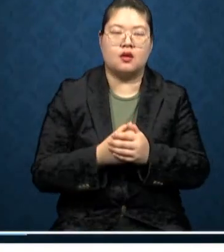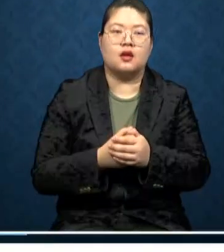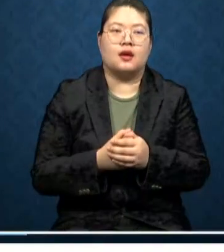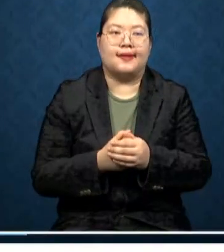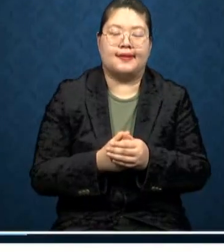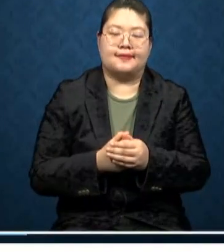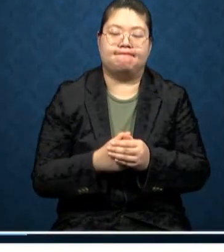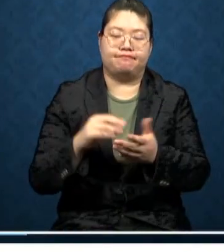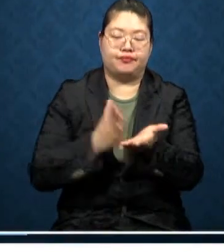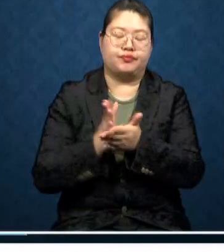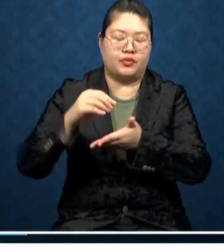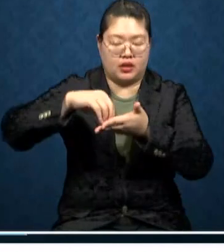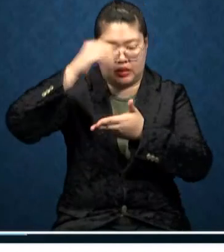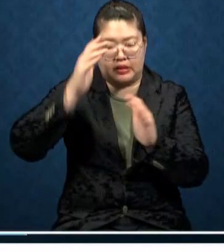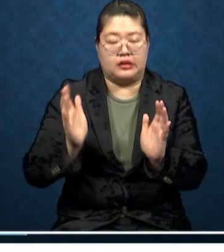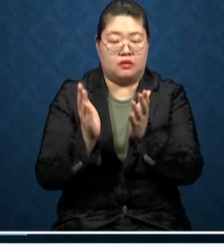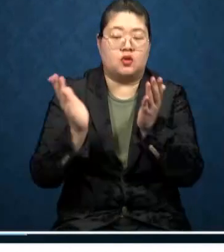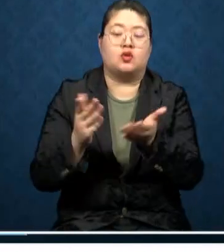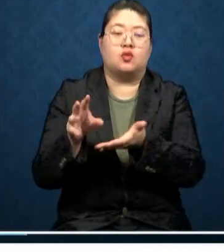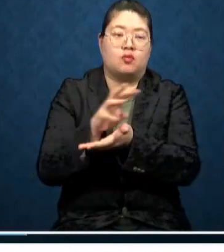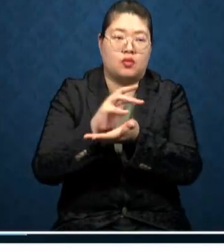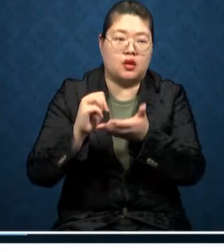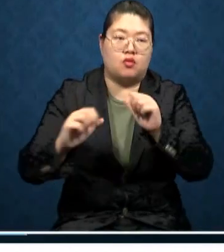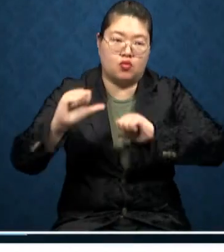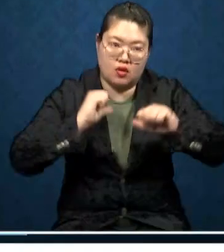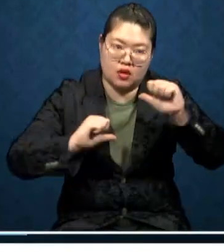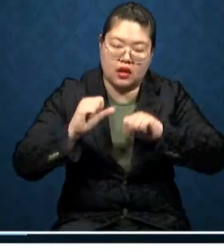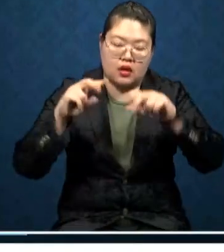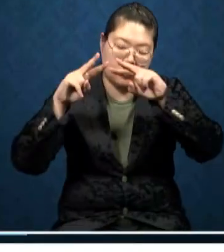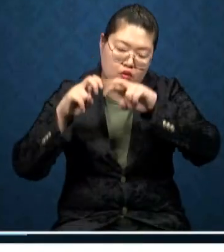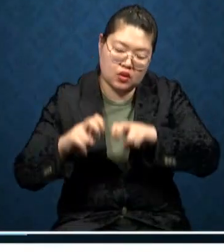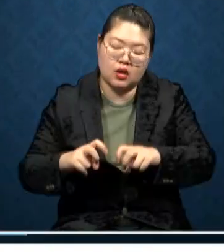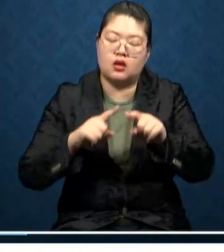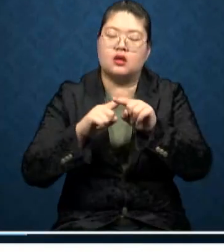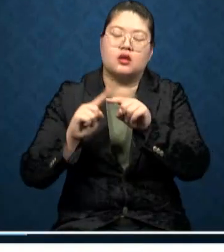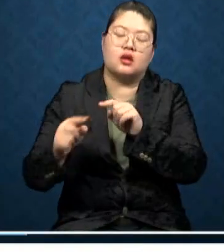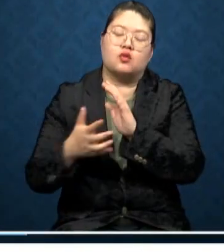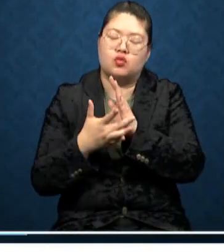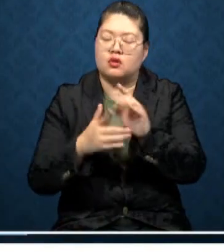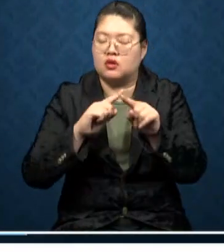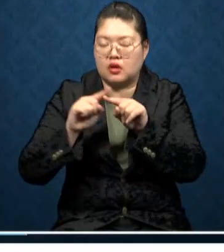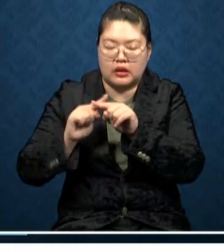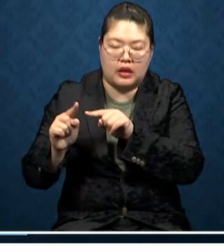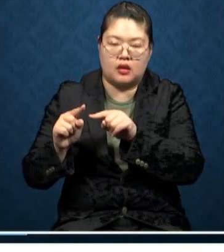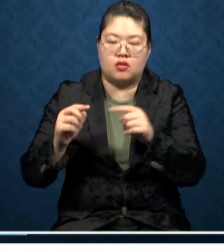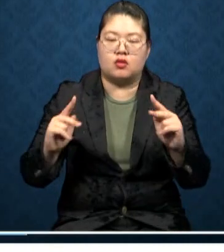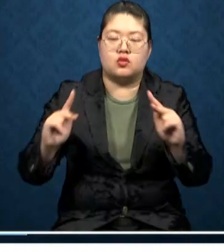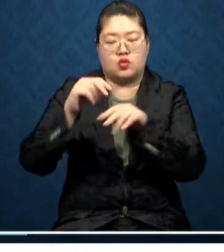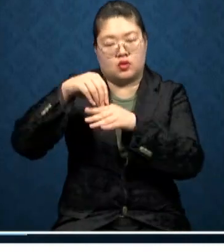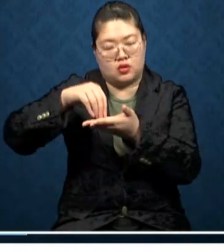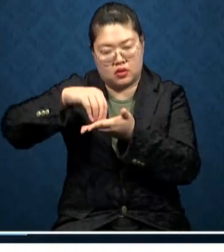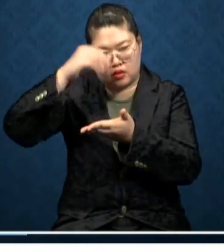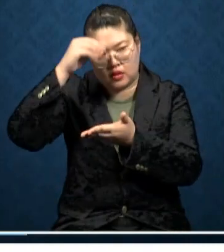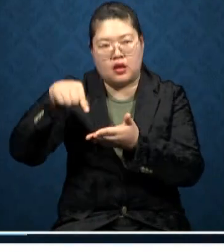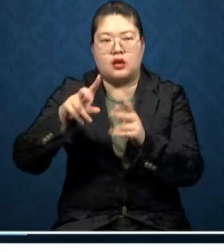ศึกษาลักการให้ให้กระทรวงการอุดมศึกษาวิทยาศาสตร์วิจัยและนวัตกรรมและกระทรวงศึกษาธิการได้กำหนดเป็นนโยบายในการใช้